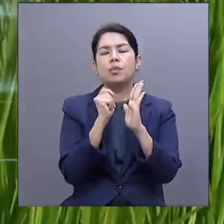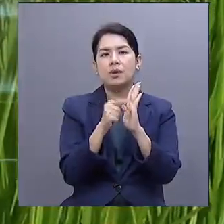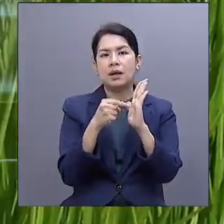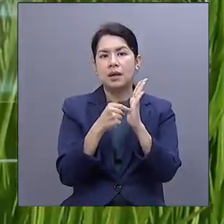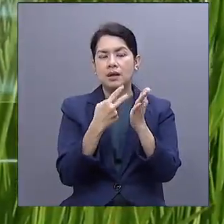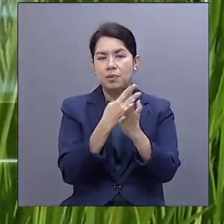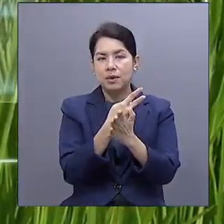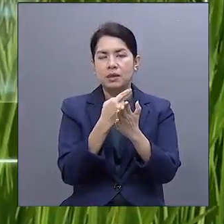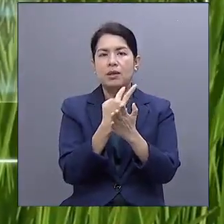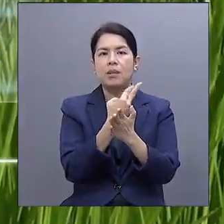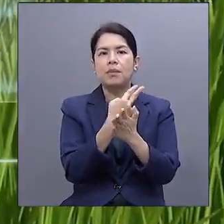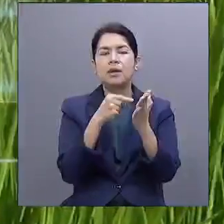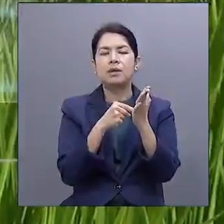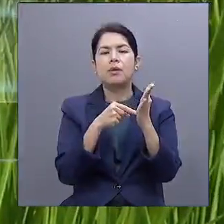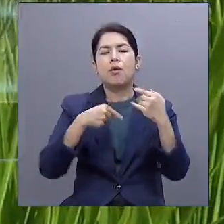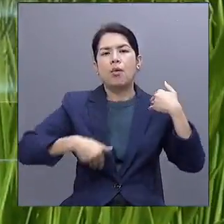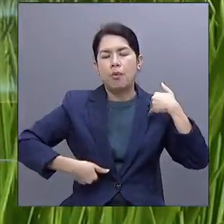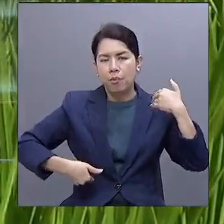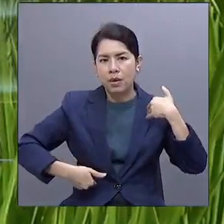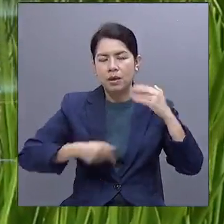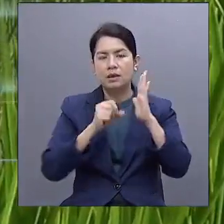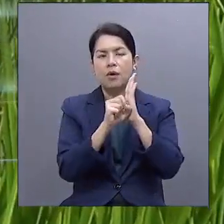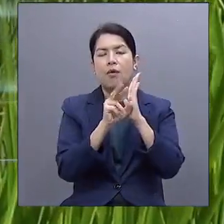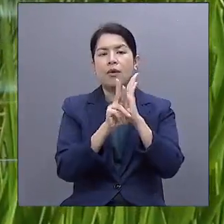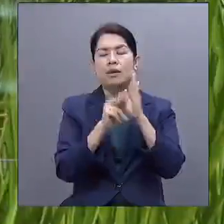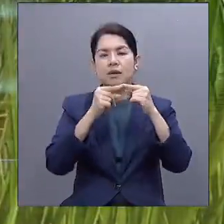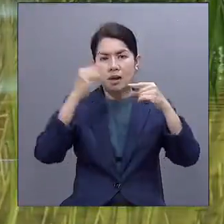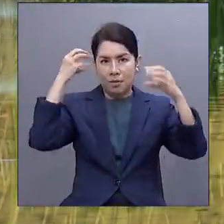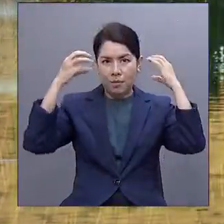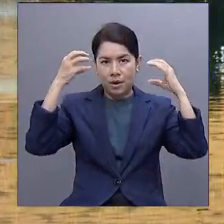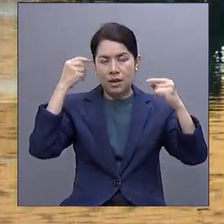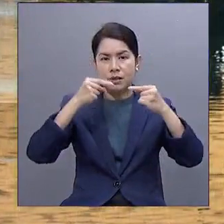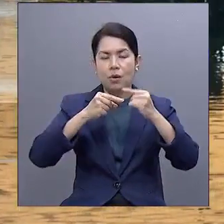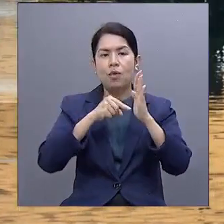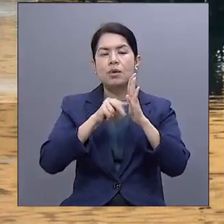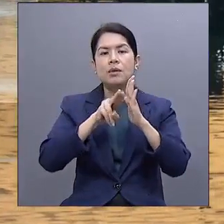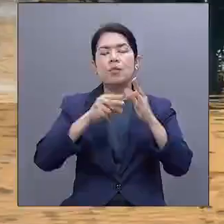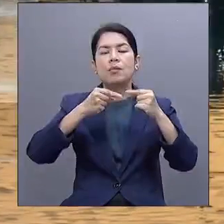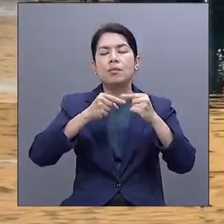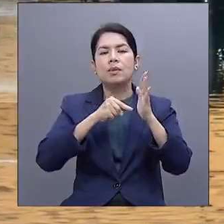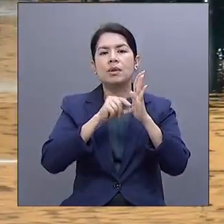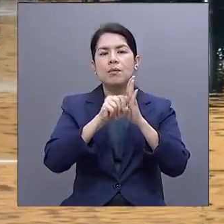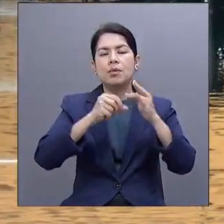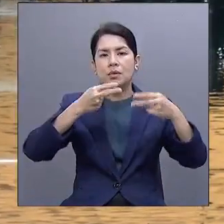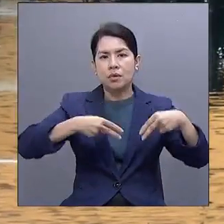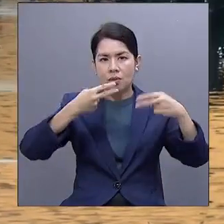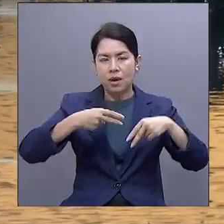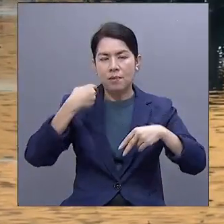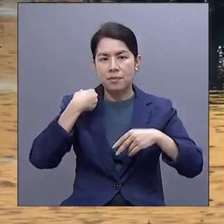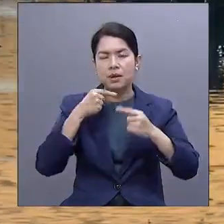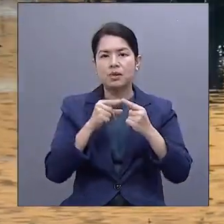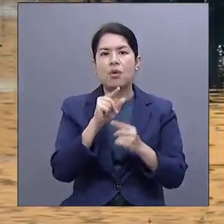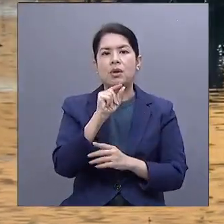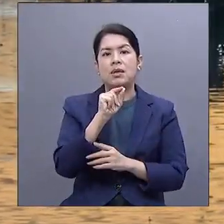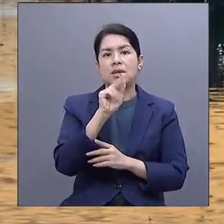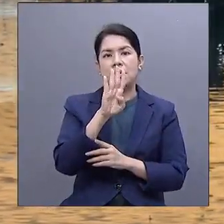ชบุรีลพบุรีสระบุรีและสมุทรสงครามอุณหภูมิระหว่าง 25-34 องศาเซลเซียสสำหรับกรุงเทพและป